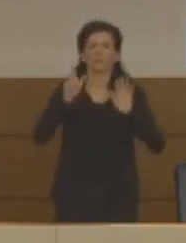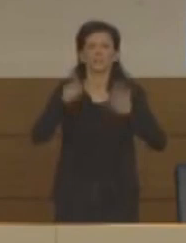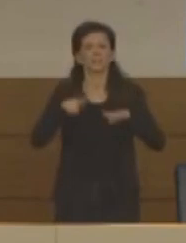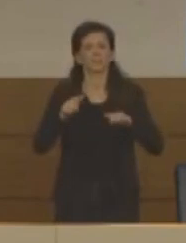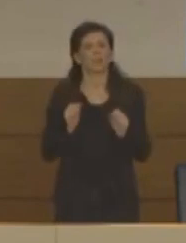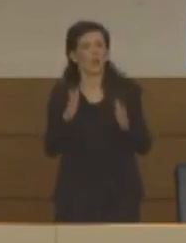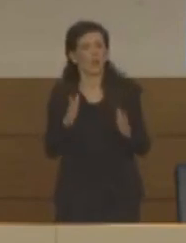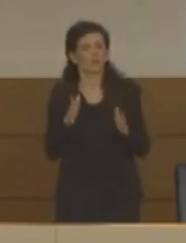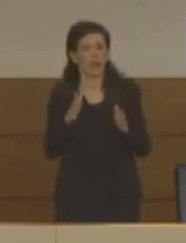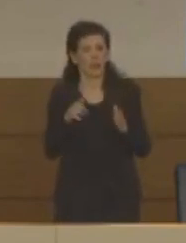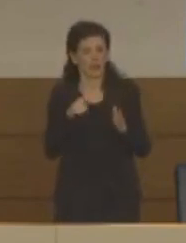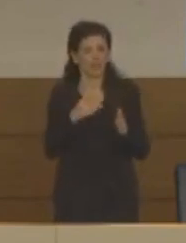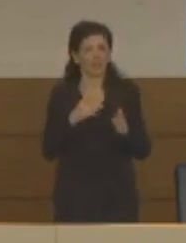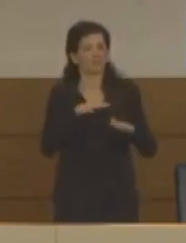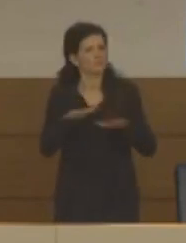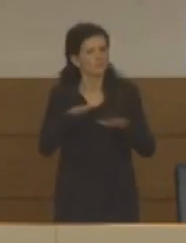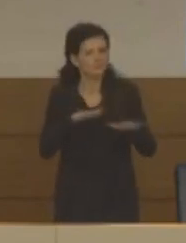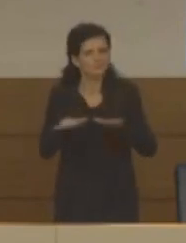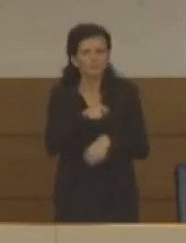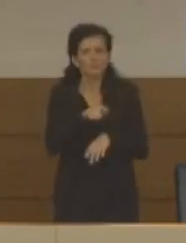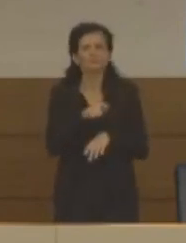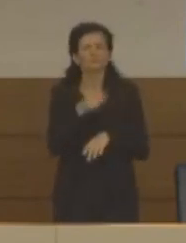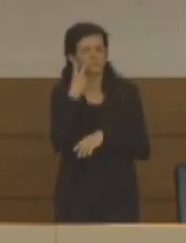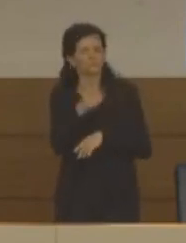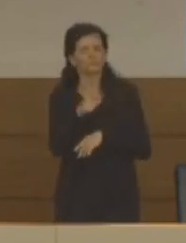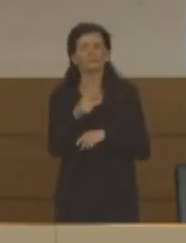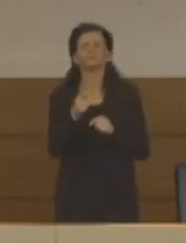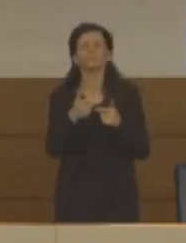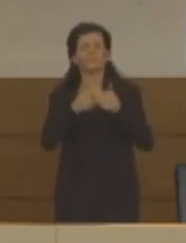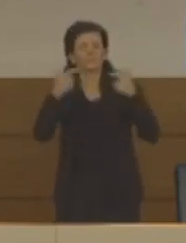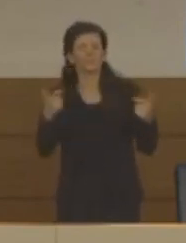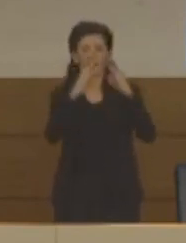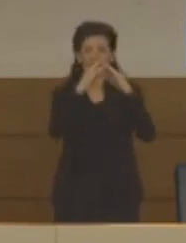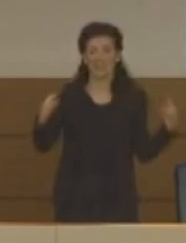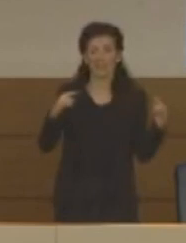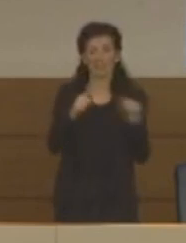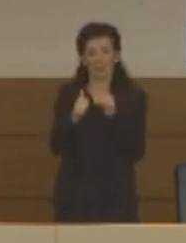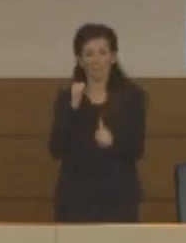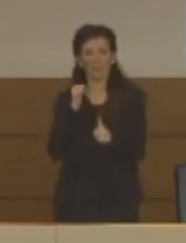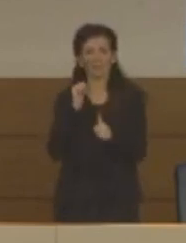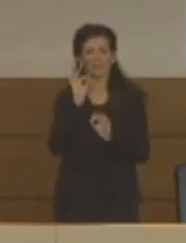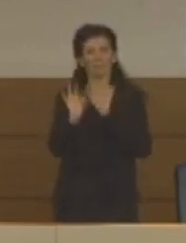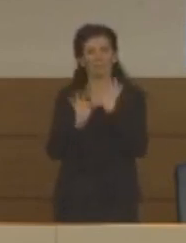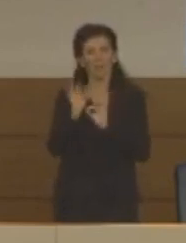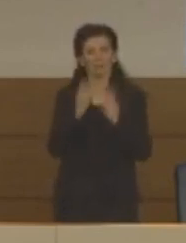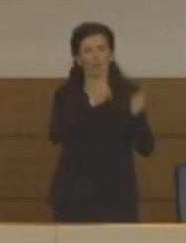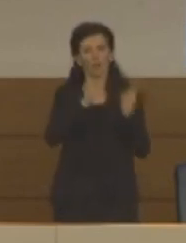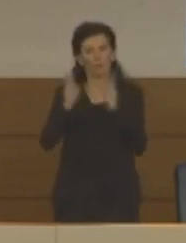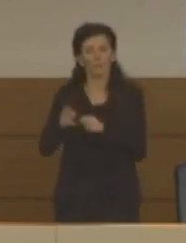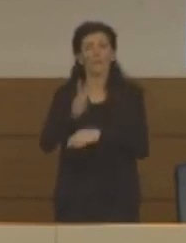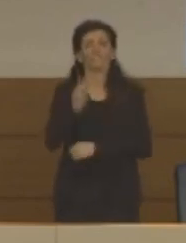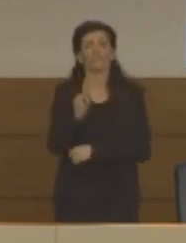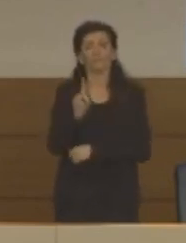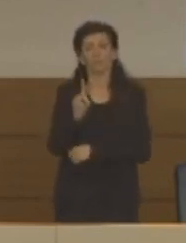impiegati e abbiamo visto un incremento delle tende per il pre triage negli ospedali di 21